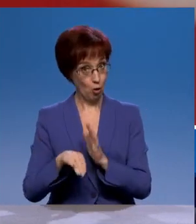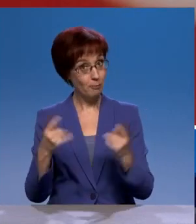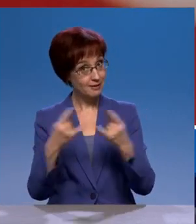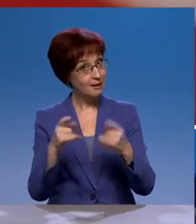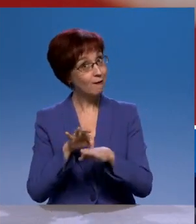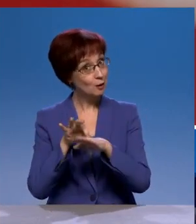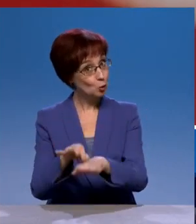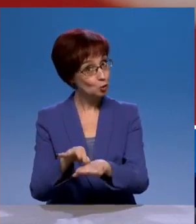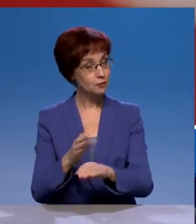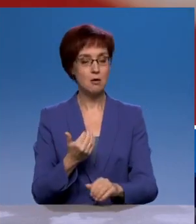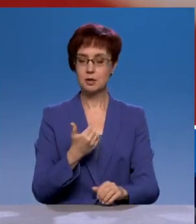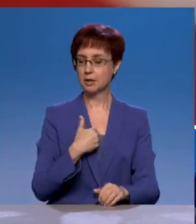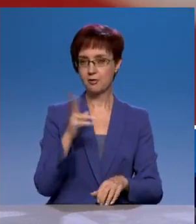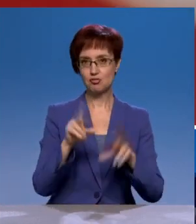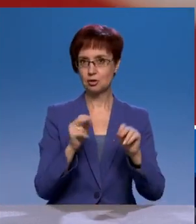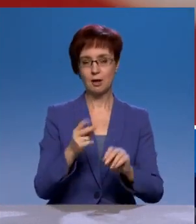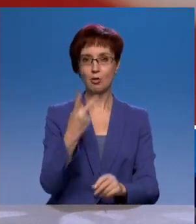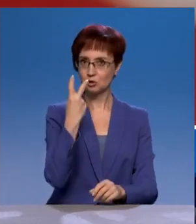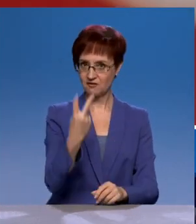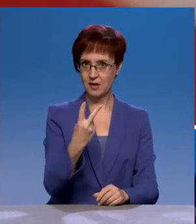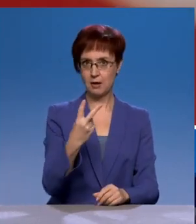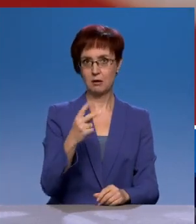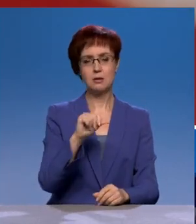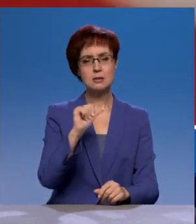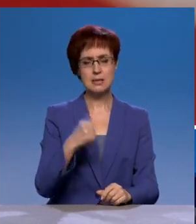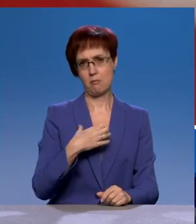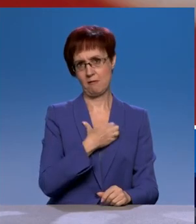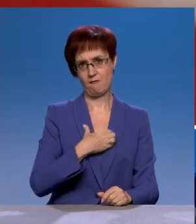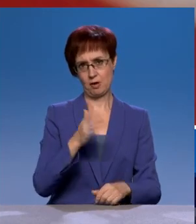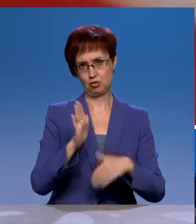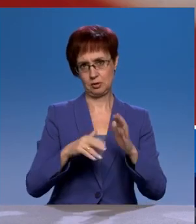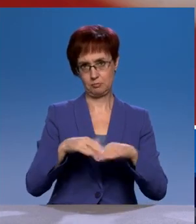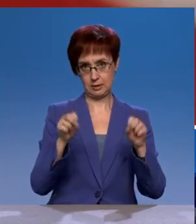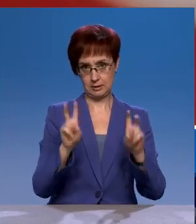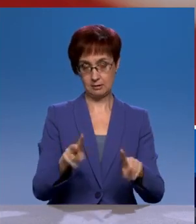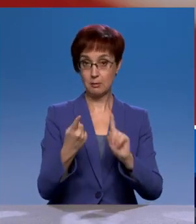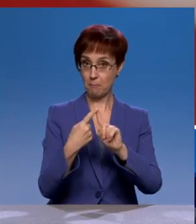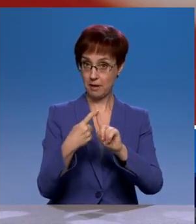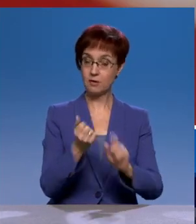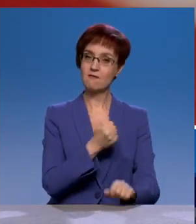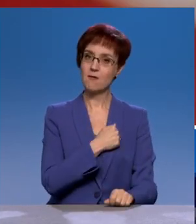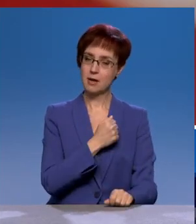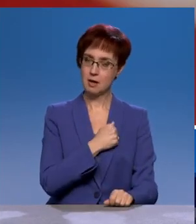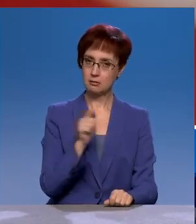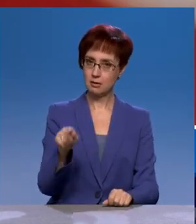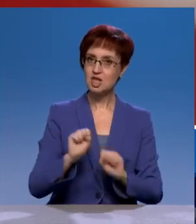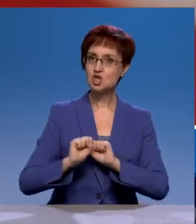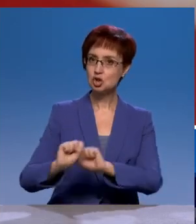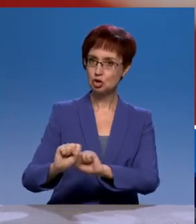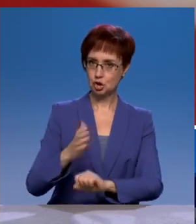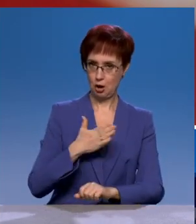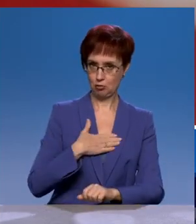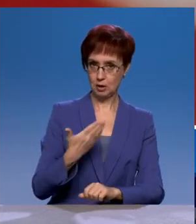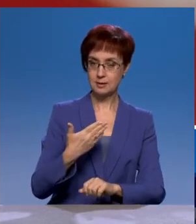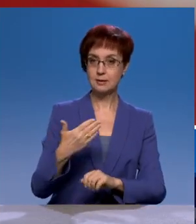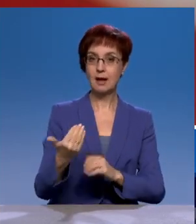считаю их две. Первое – это военные, это ребята, защитники Отечества, которые защищают нас на внешних границах. И мы,